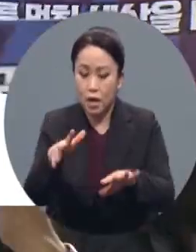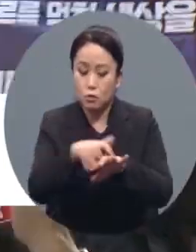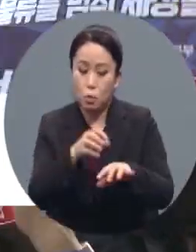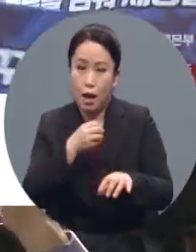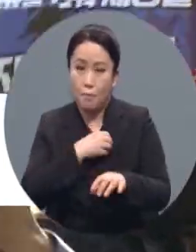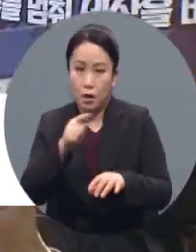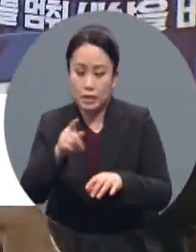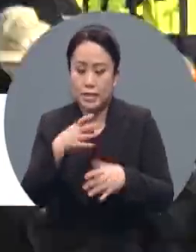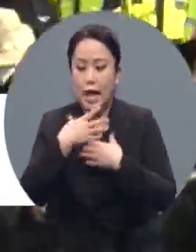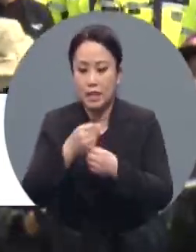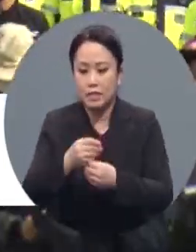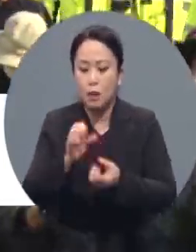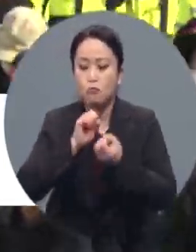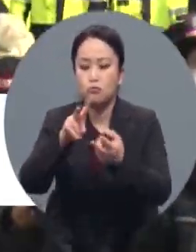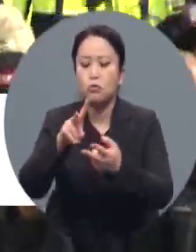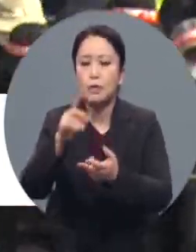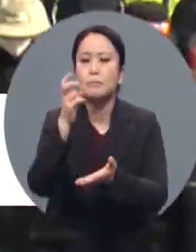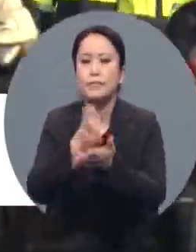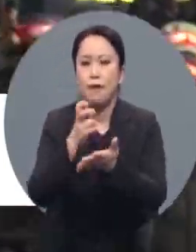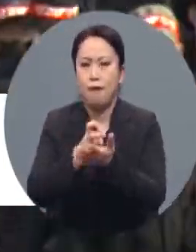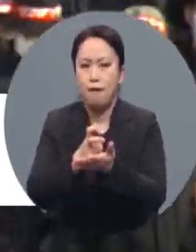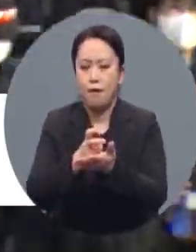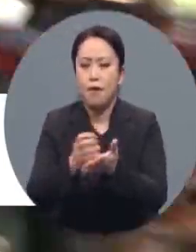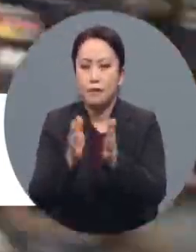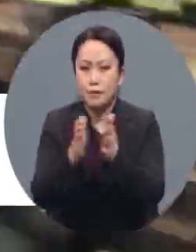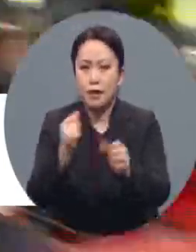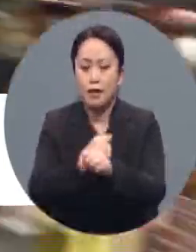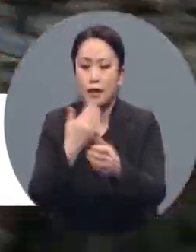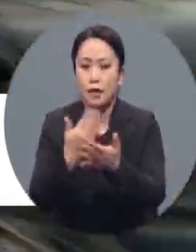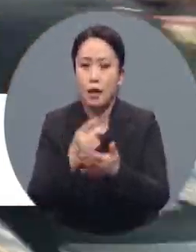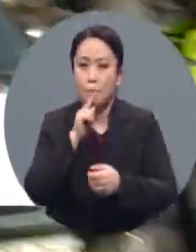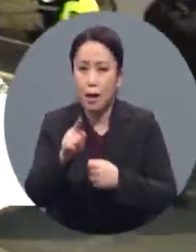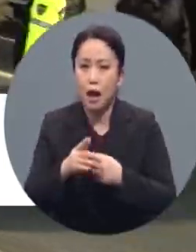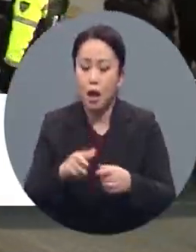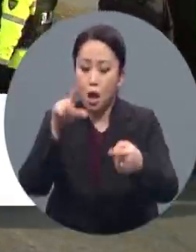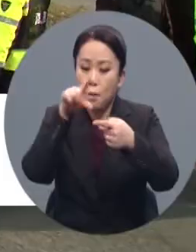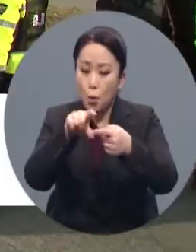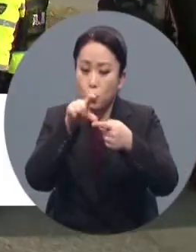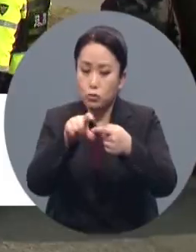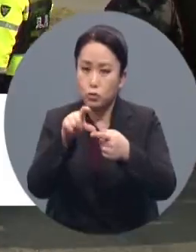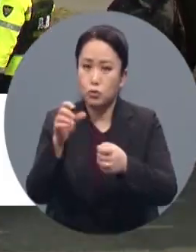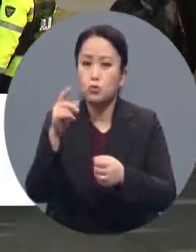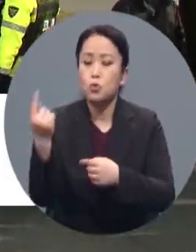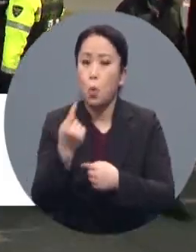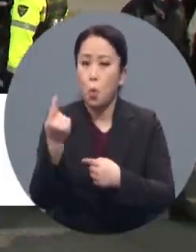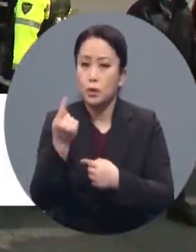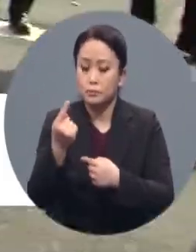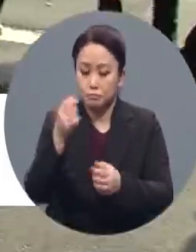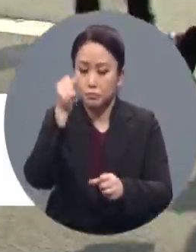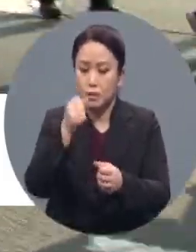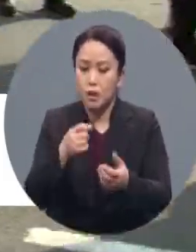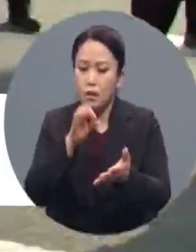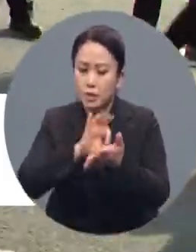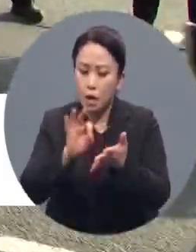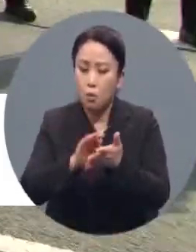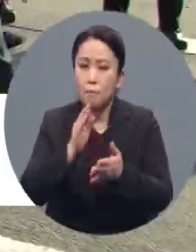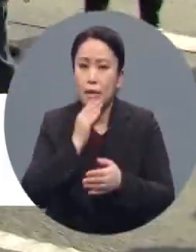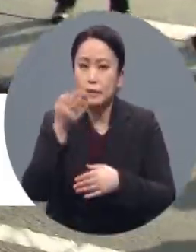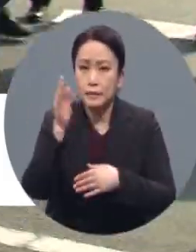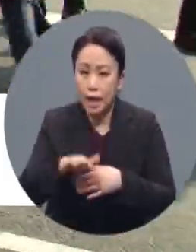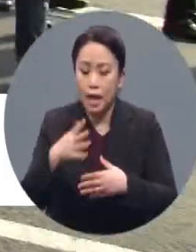전면 시행을 주장하고 있습니다. 화물 운송거리에 따라 표준 요금을 적용하는 게 골자인데 안전운임제 시행